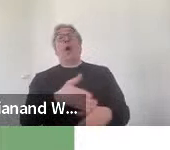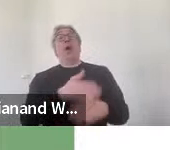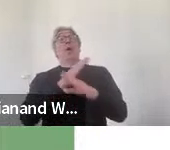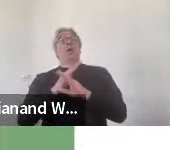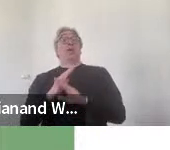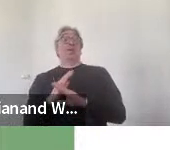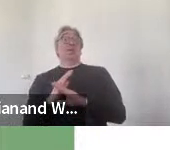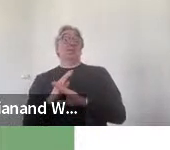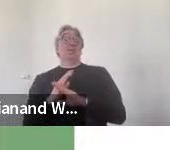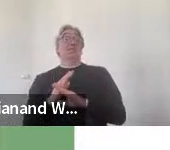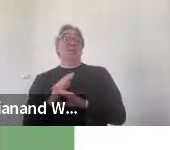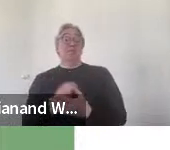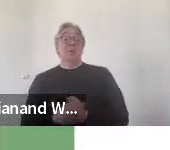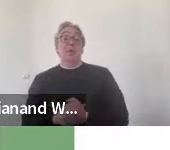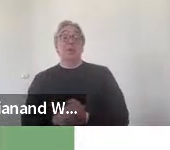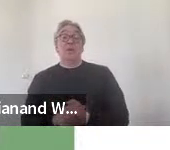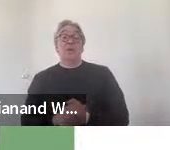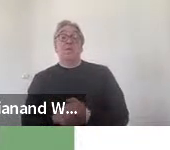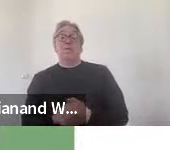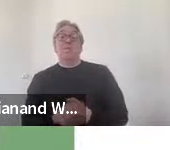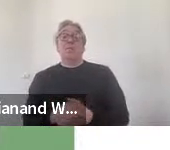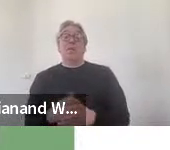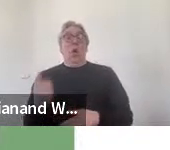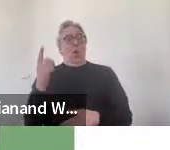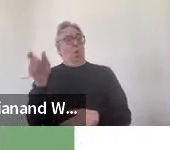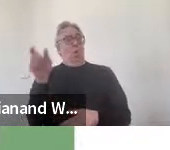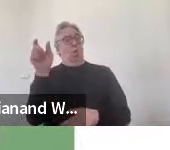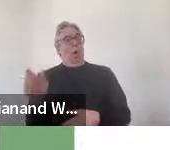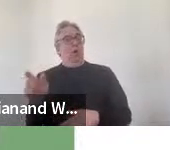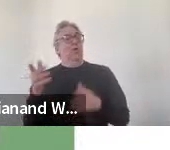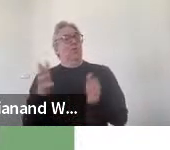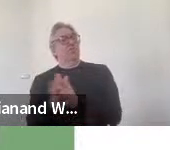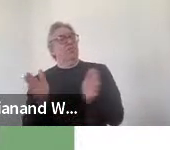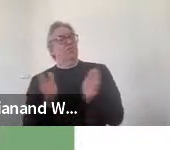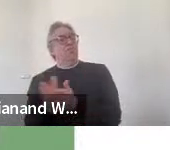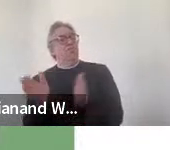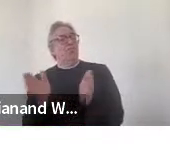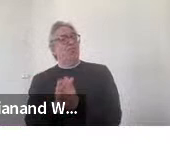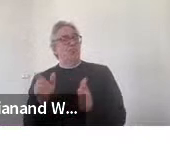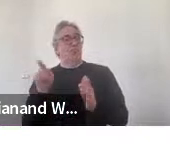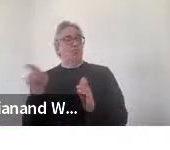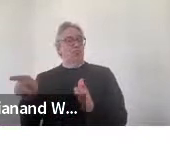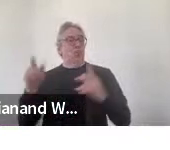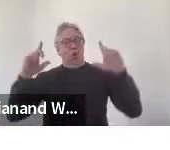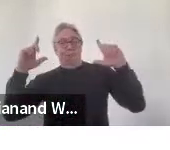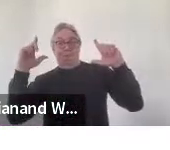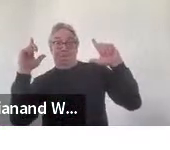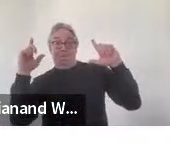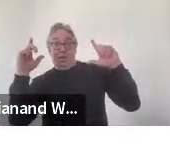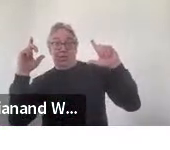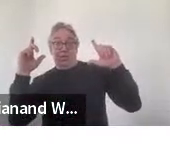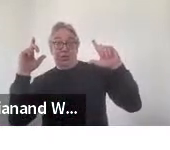participants in this project who is describing one of the pictures she took.